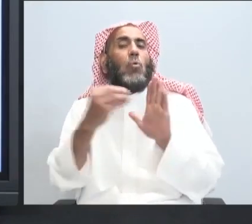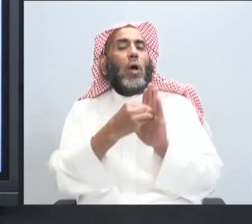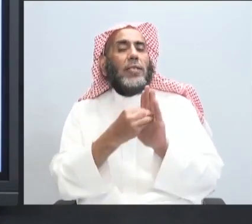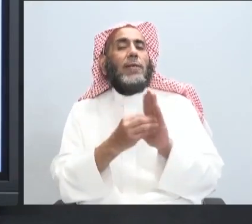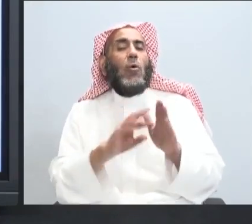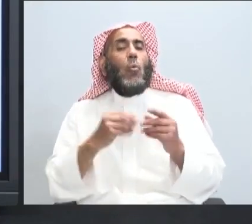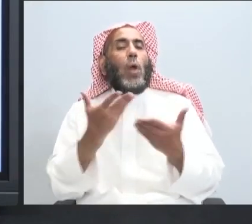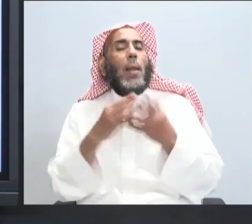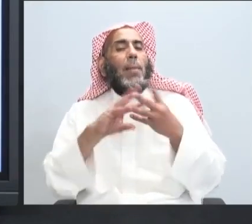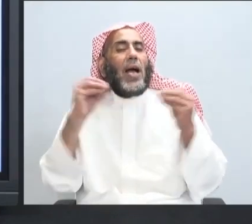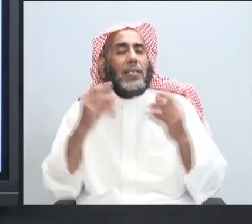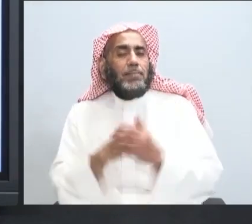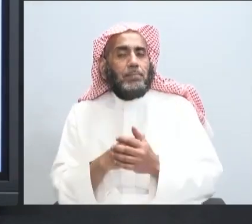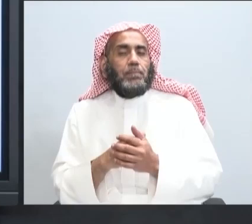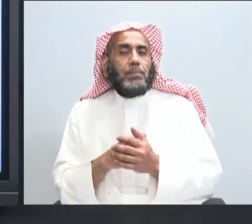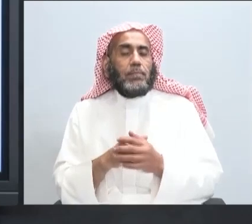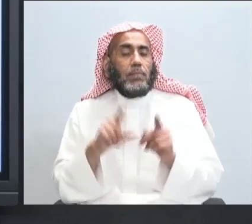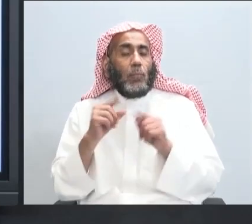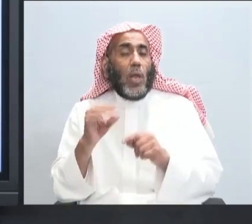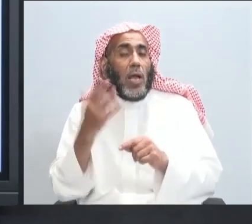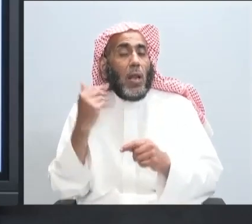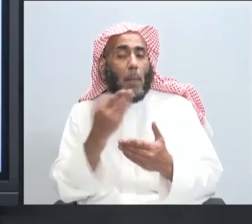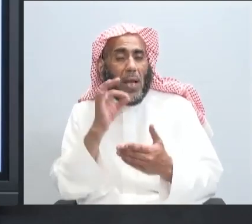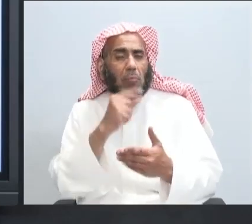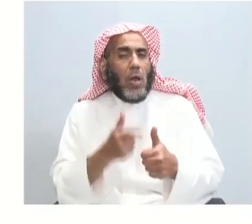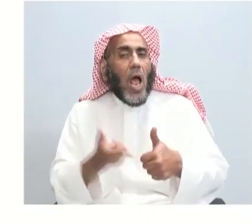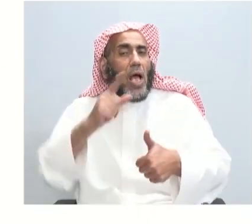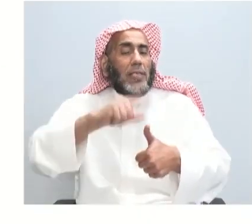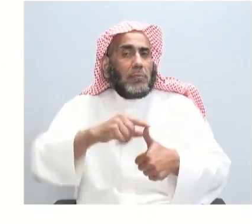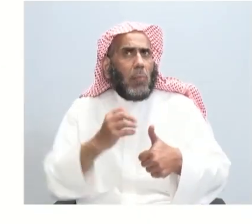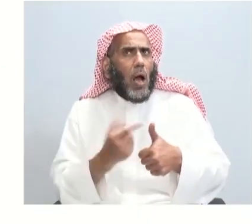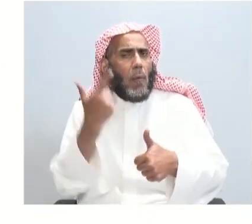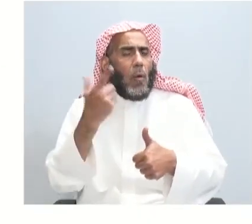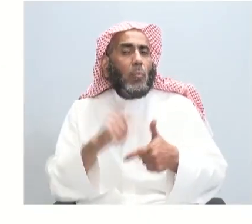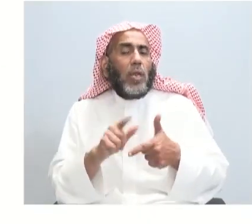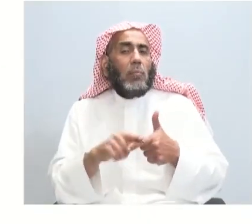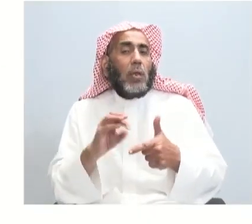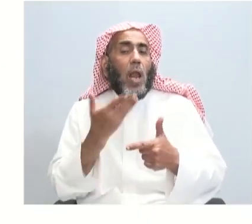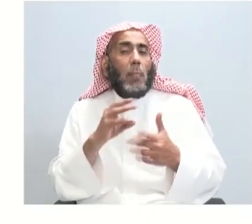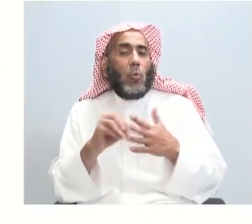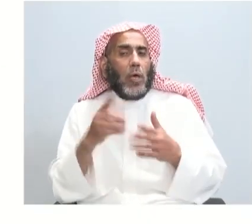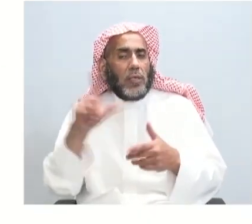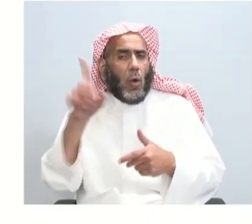بالموضوعات والمعاني. هنا يقول كانت معاجم الألفاظ أسبق ظهورا من معاجم الموضوعات، صحيح أم خاطئ؟